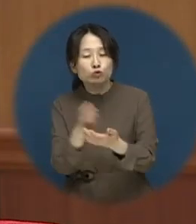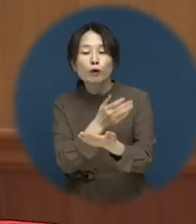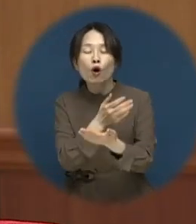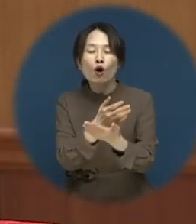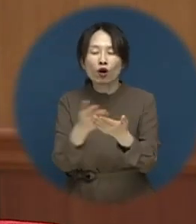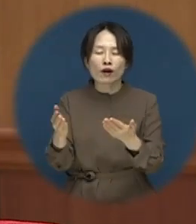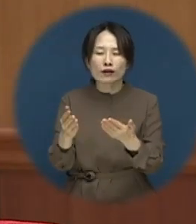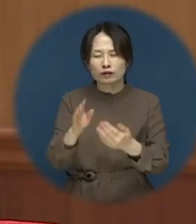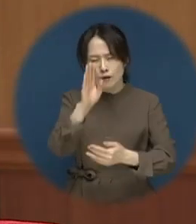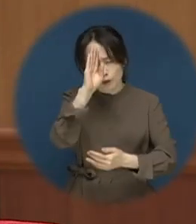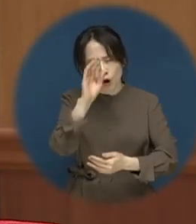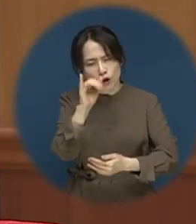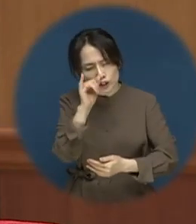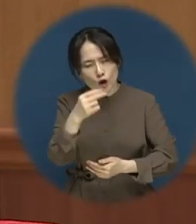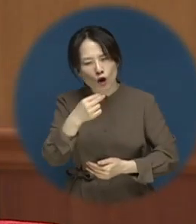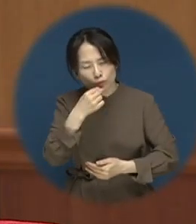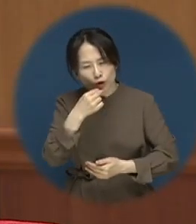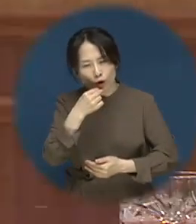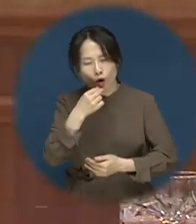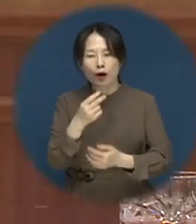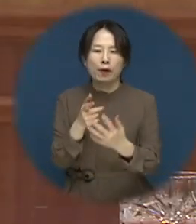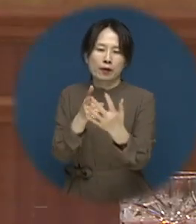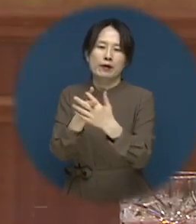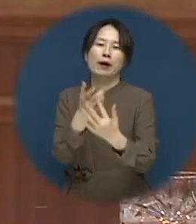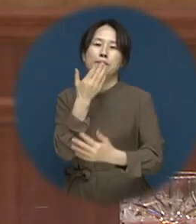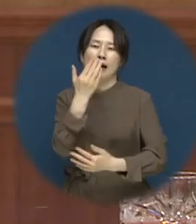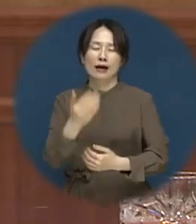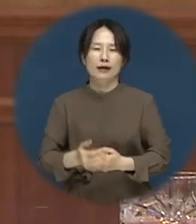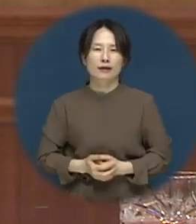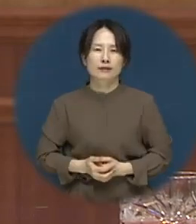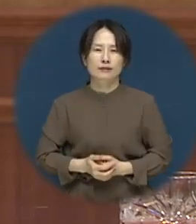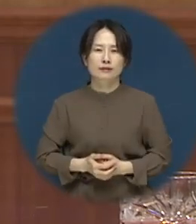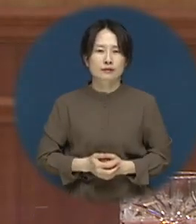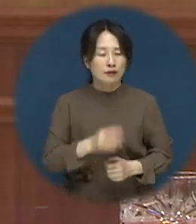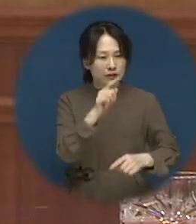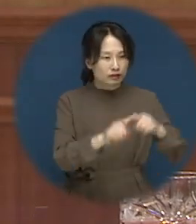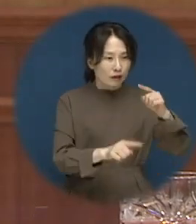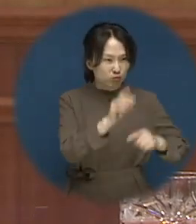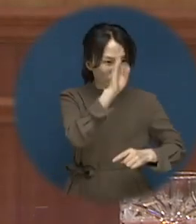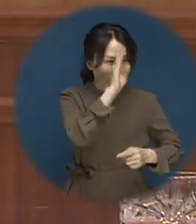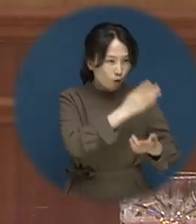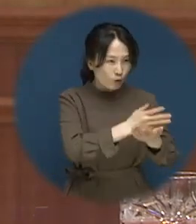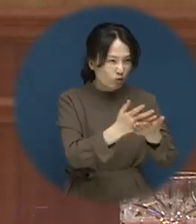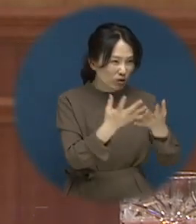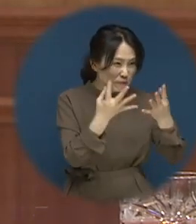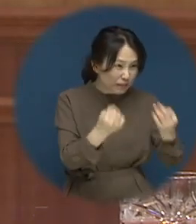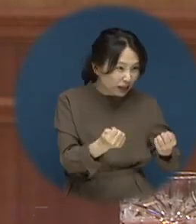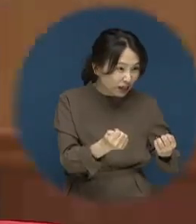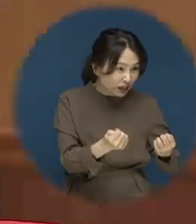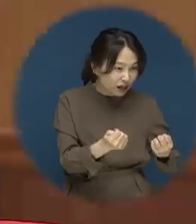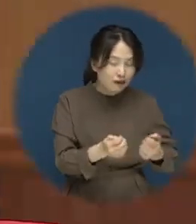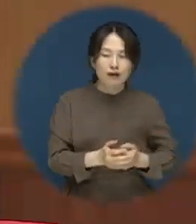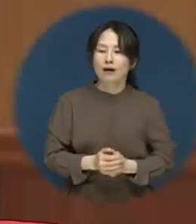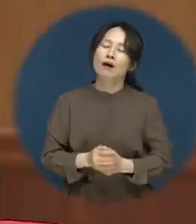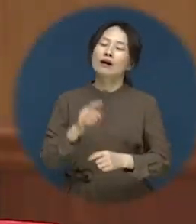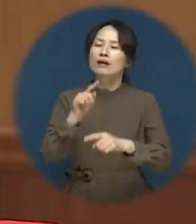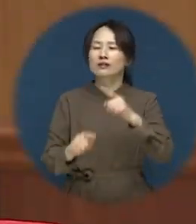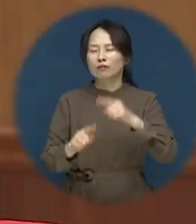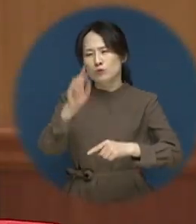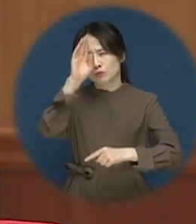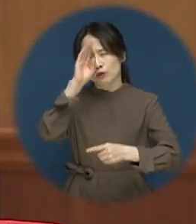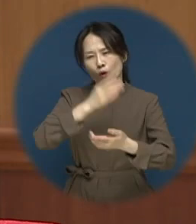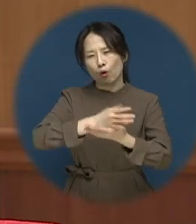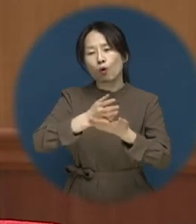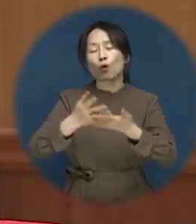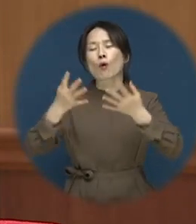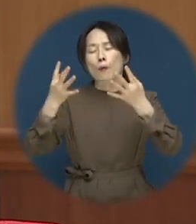우리가 진단할 수 있습니다. 나무의 병도 종류가 많겠죠? 나무의 병은 굉장히 종류가 많은데요.